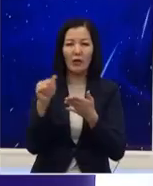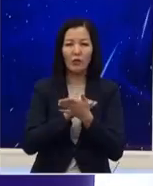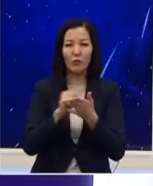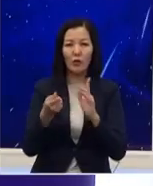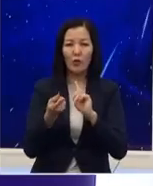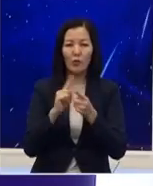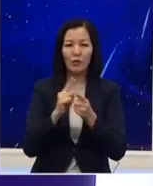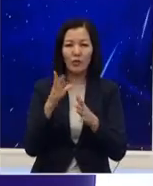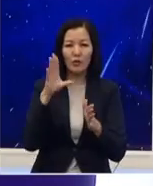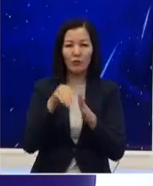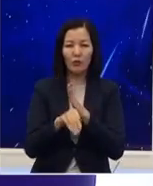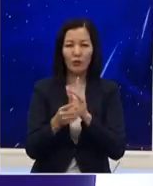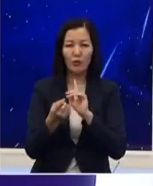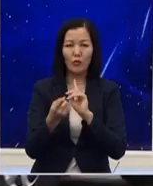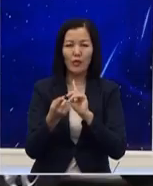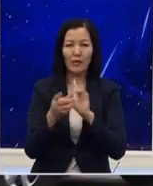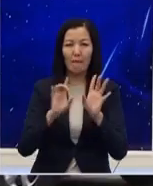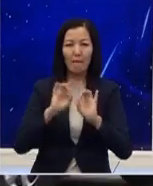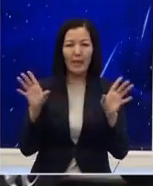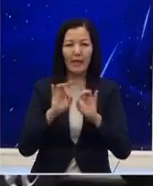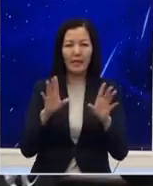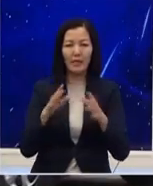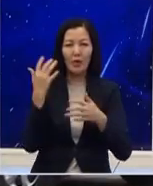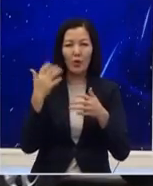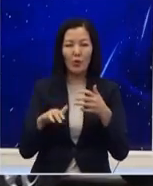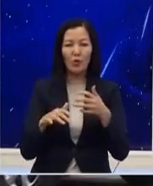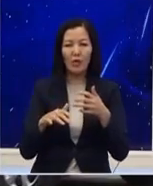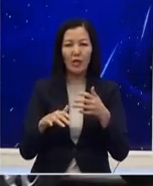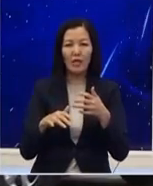мен толықтыруларды баяндады. Айтуынша, орталықтар, яғни